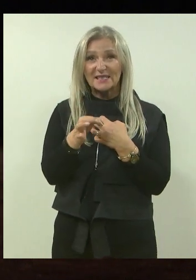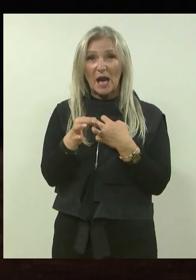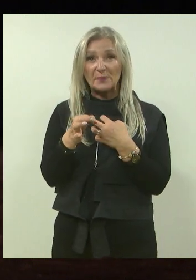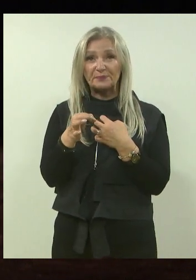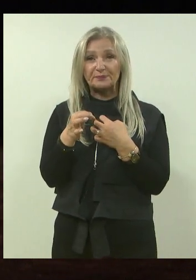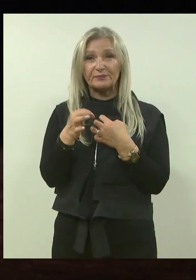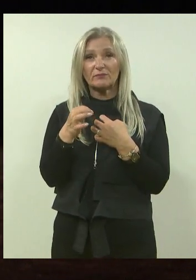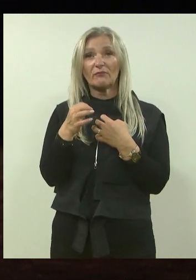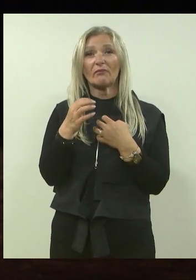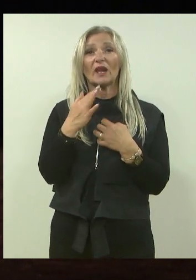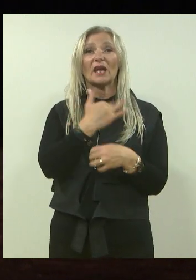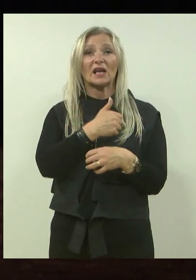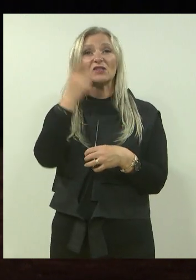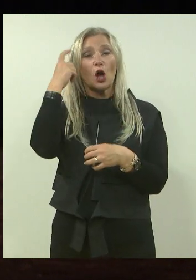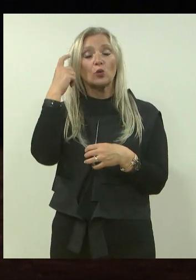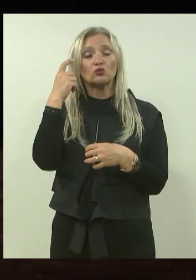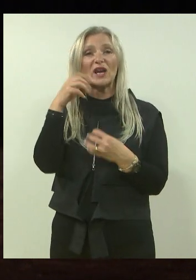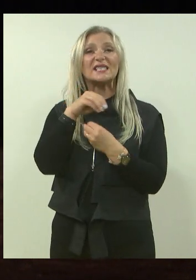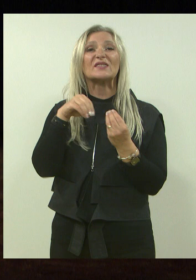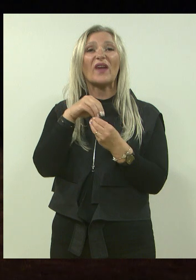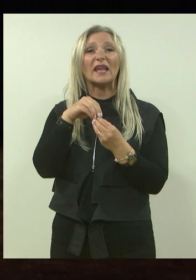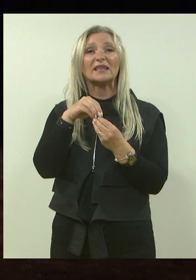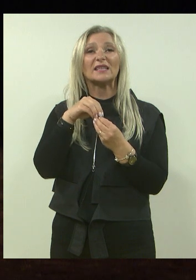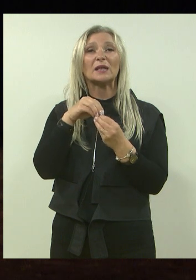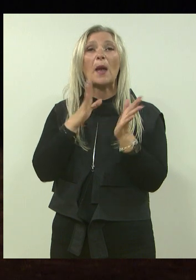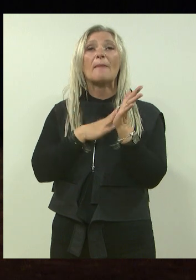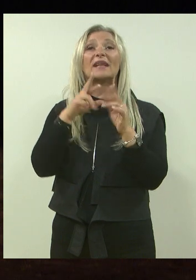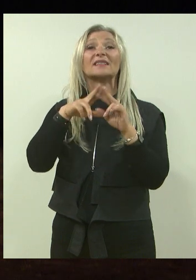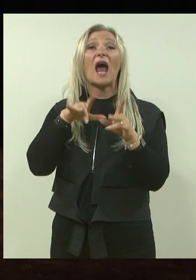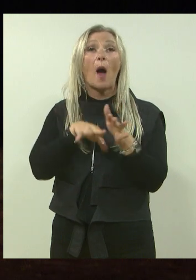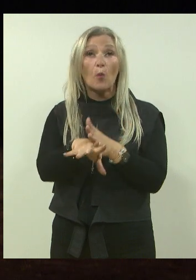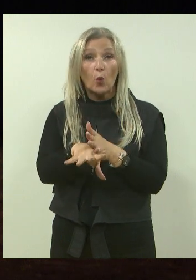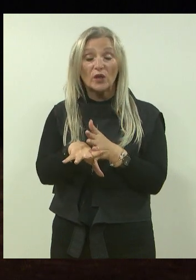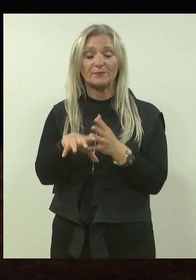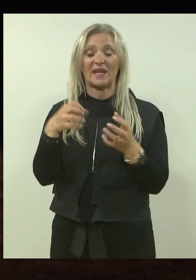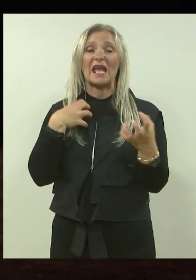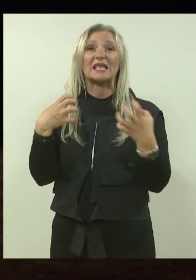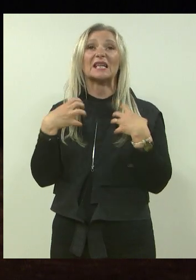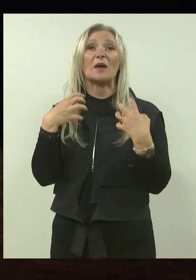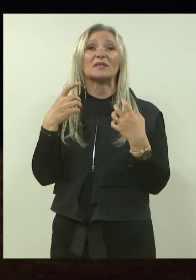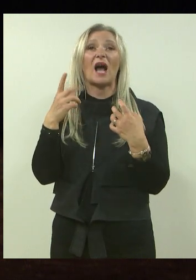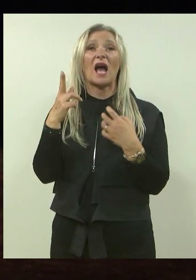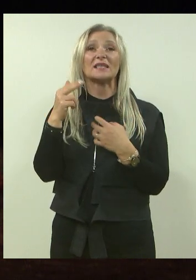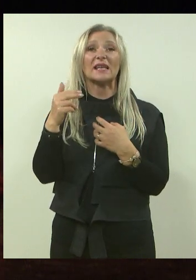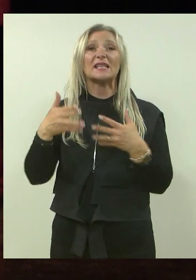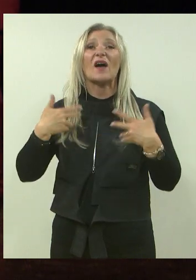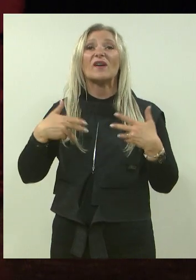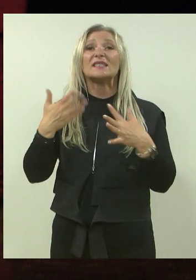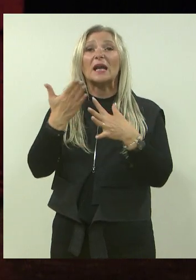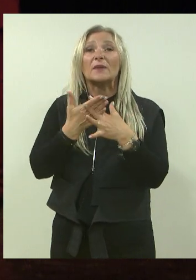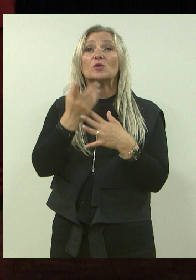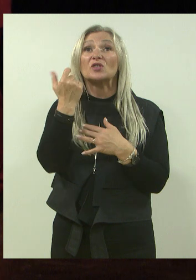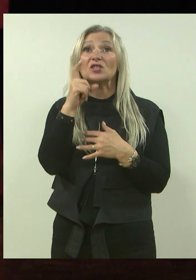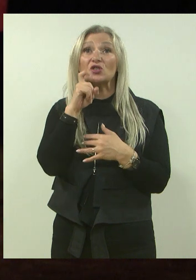Hrvatsko kulturne udruge Sveti Martin i Svetog Martina na Muri, dramska sekcija kulturne udruge Veseli Međimurci iz